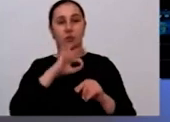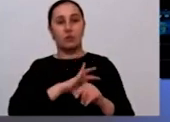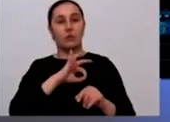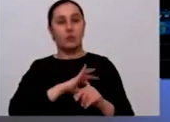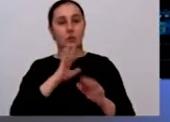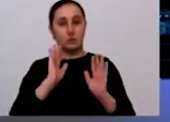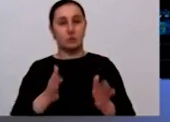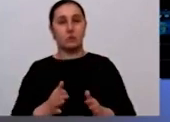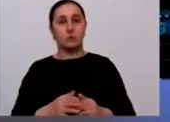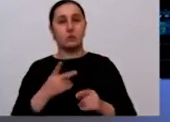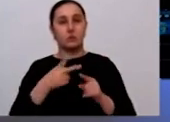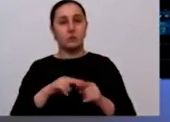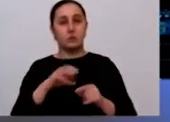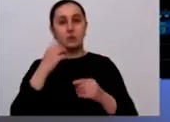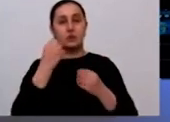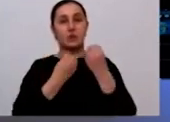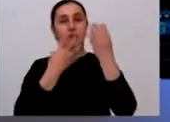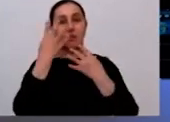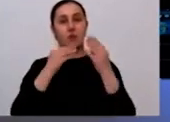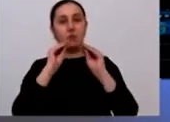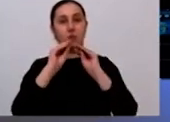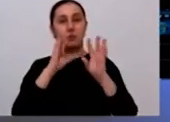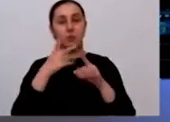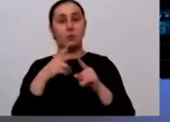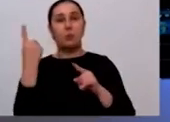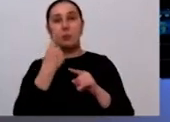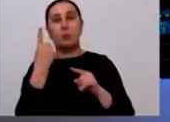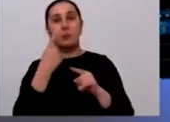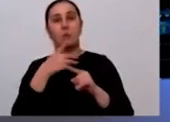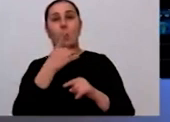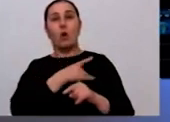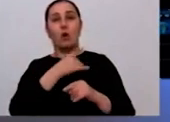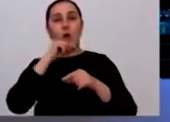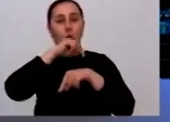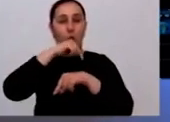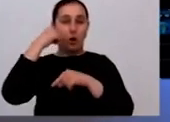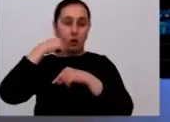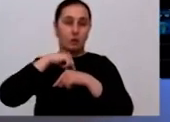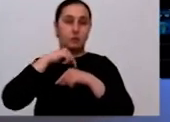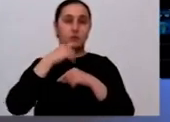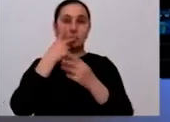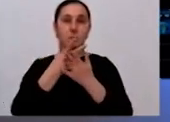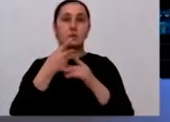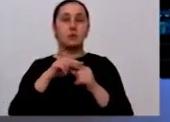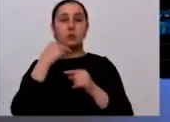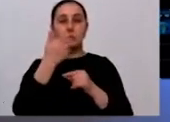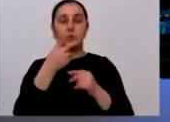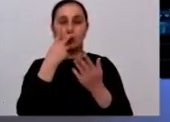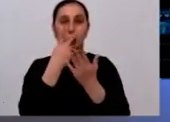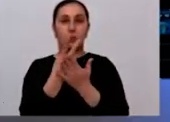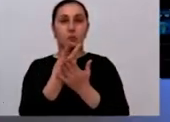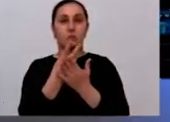foydalanamiz. Demak, svetofor yaratayotganimizda biz birinchi orqa qismdan boshlaymiz, ya'ni uning